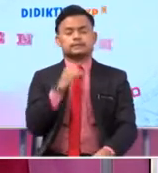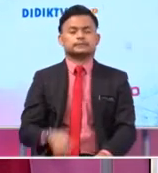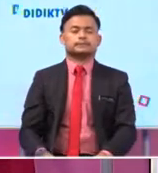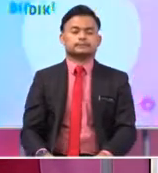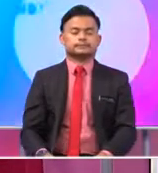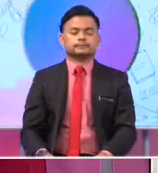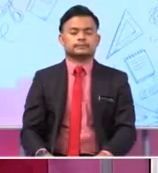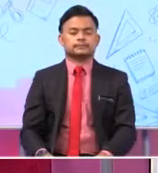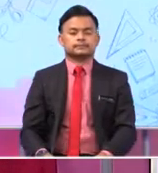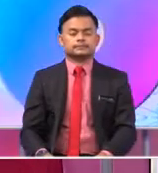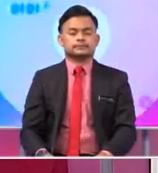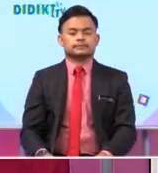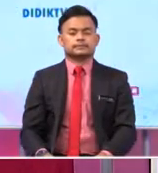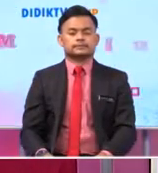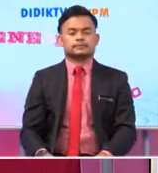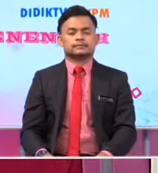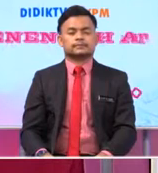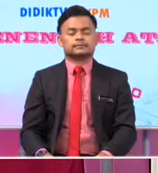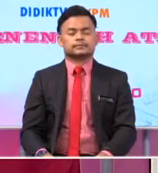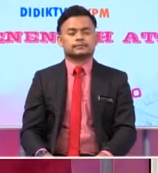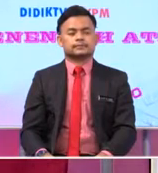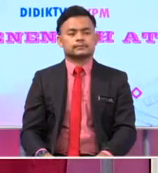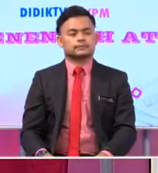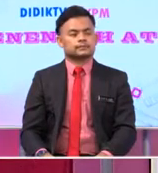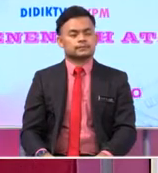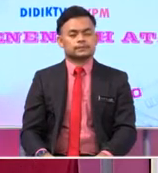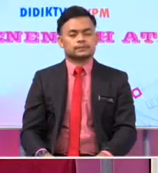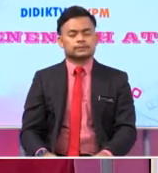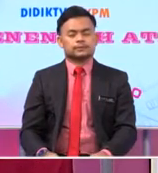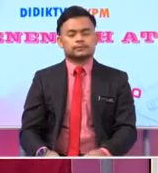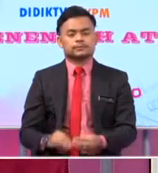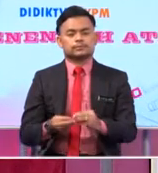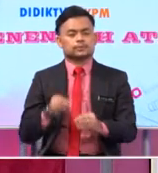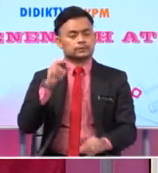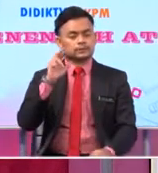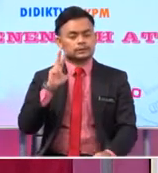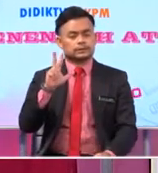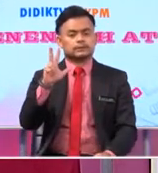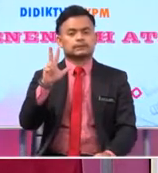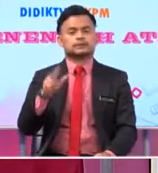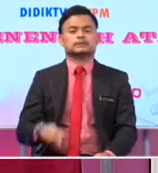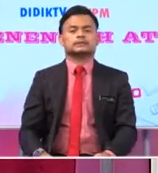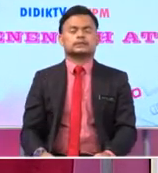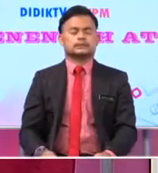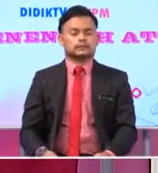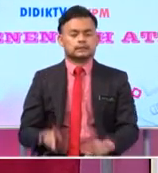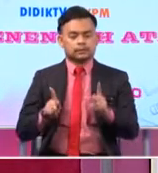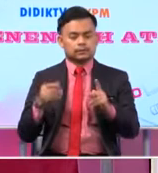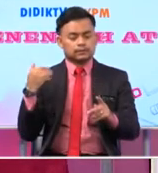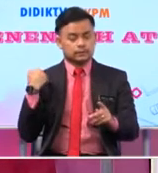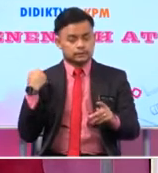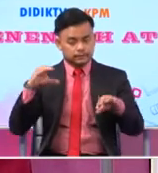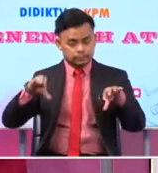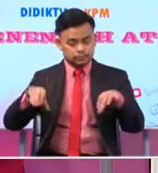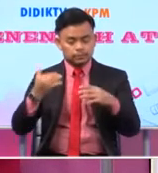yoghurt sebagai manusia kita pun tak terlepas daripada melakukan kesilapan jadi Hello kita ada buat salah